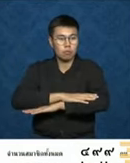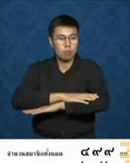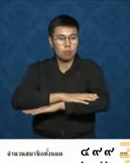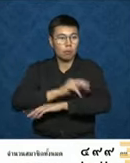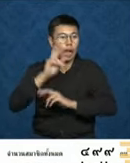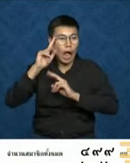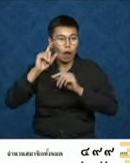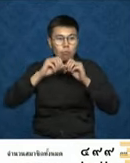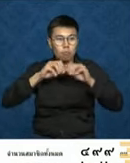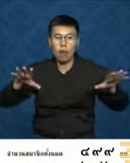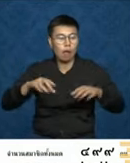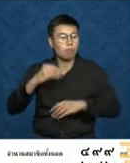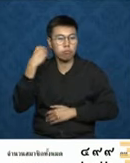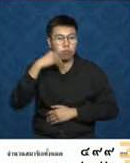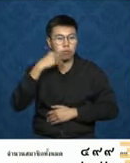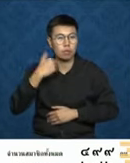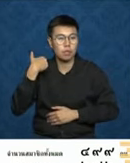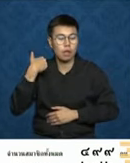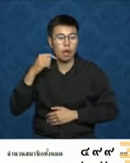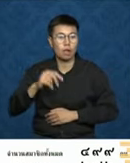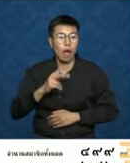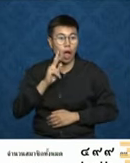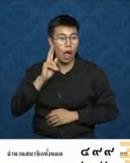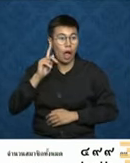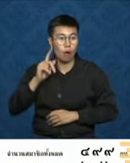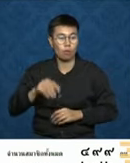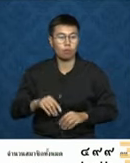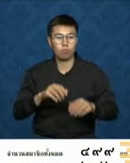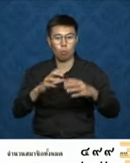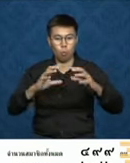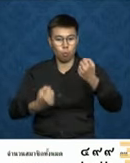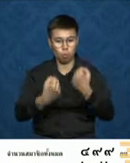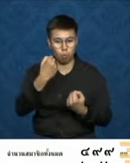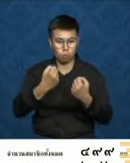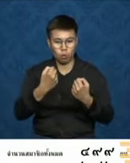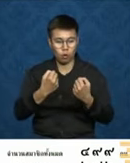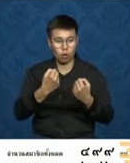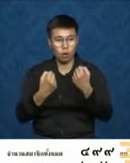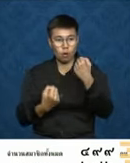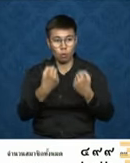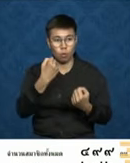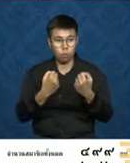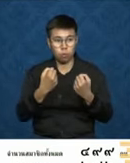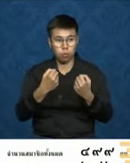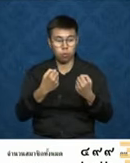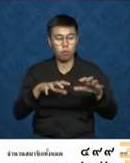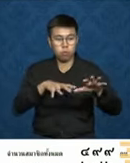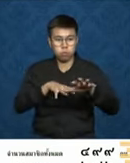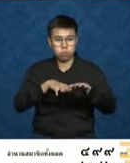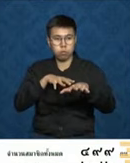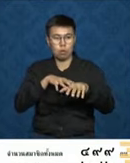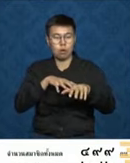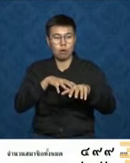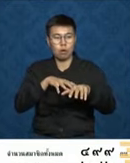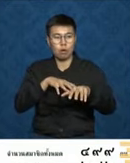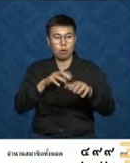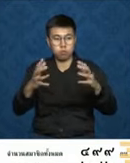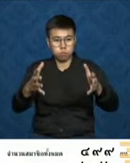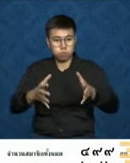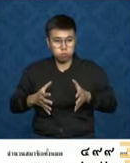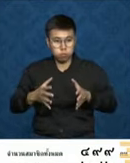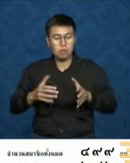ขนาดใหญ่ล่าสุดก็คือเป็นรถบรรทุกพ่วงพุ่งเข้าชนกับรถบัสอ่าที่มีผู้คนสัญจรไปมานะคะเพราะงั้น